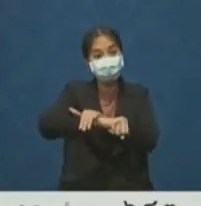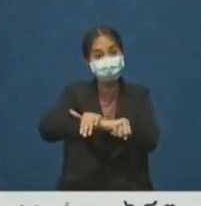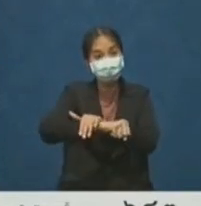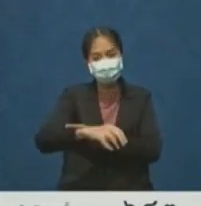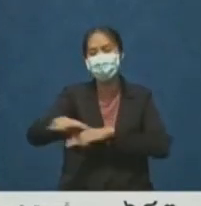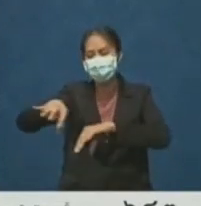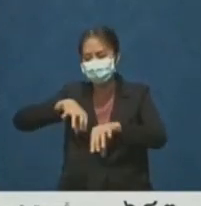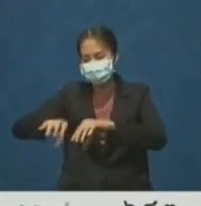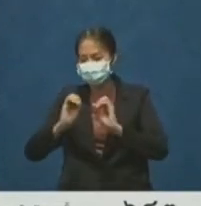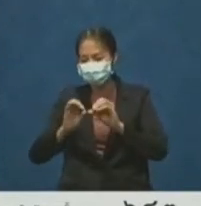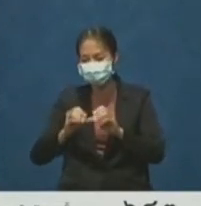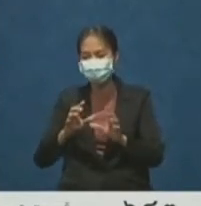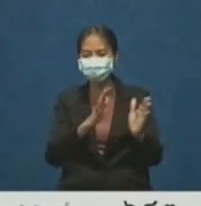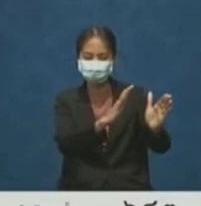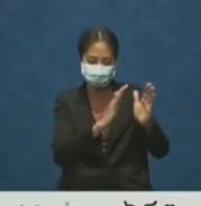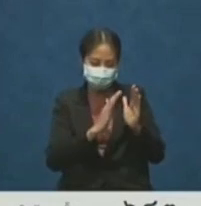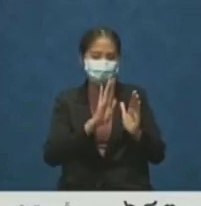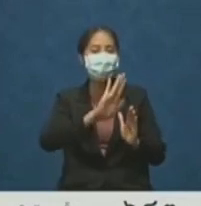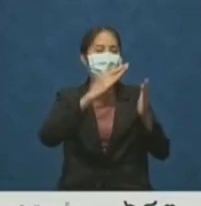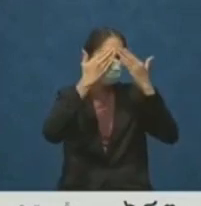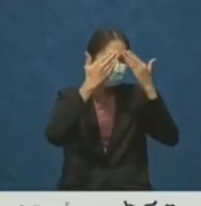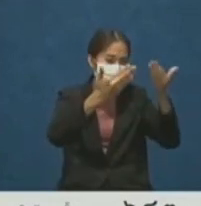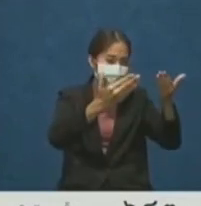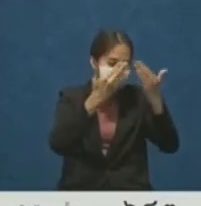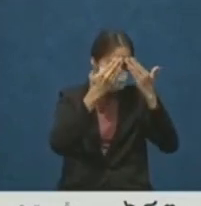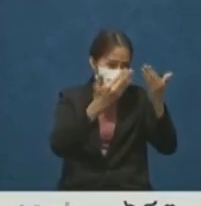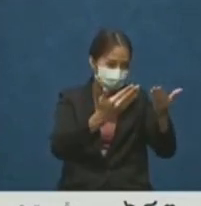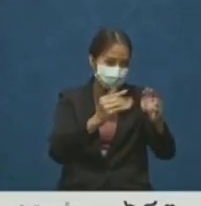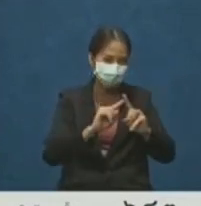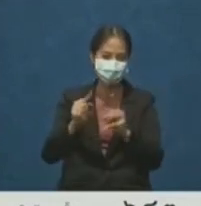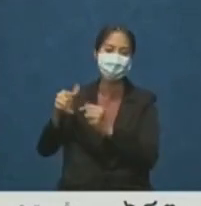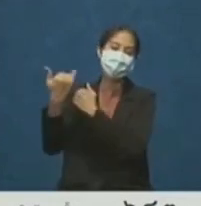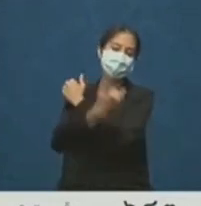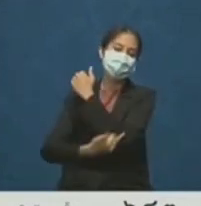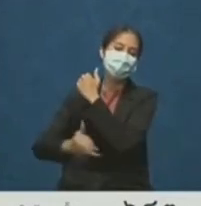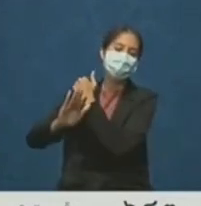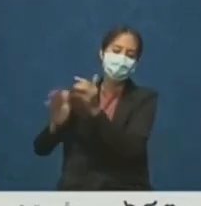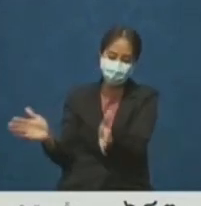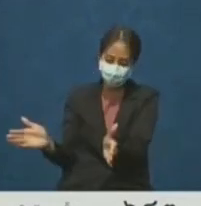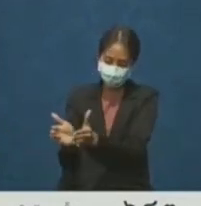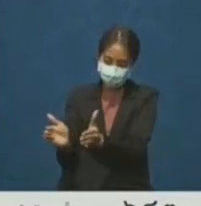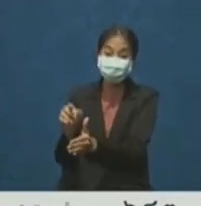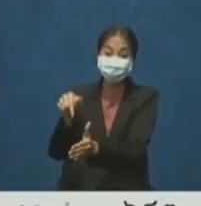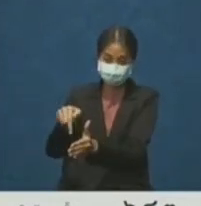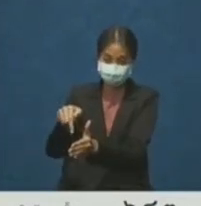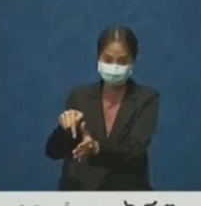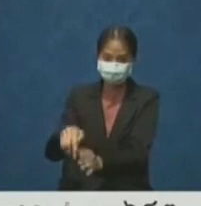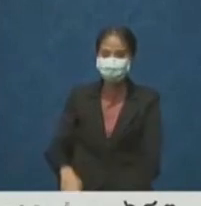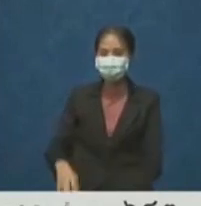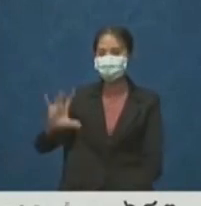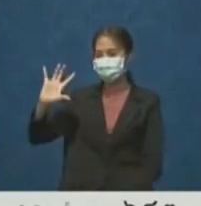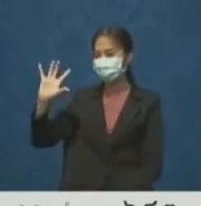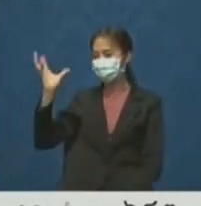ขาก็จัดการศึกษาแบบอิสลามศึกษาแต่สิ่งที่สำคัญคือประเทศเขาเล็กนิดเดียวเขาทำให้โลกทั้งโล